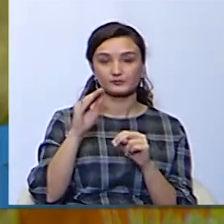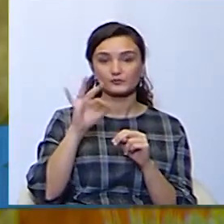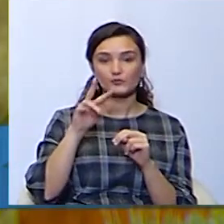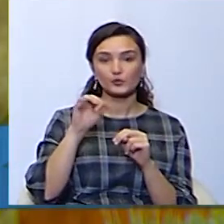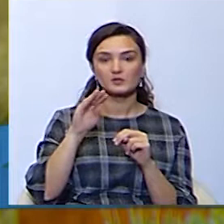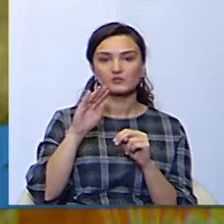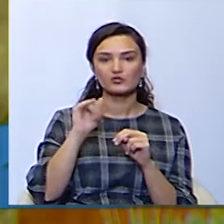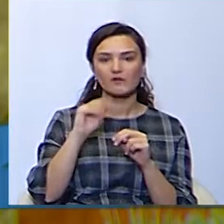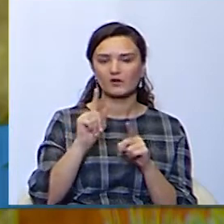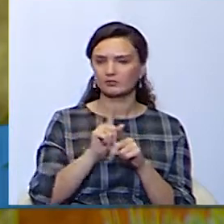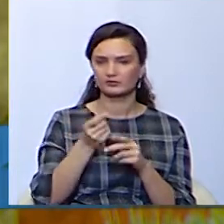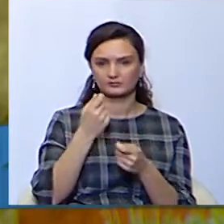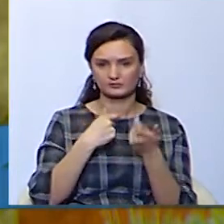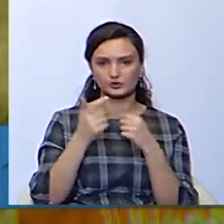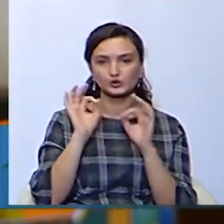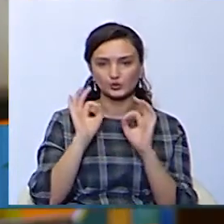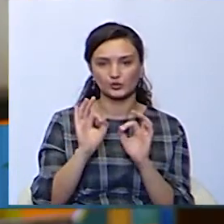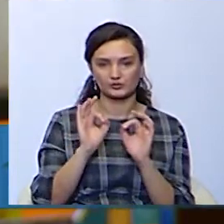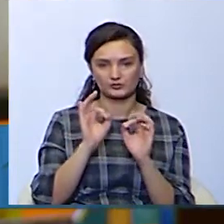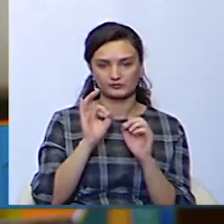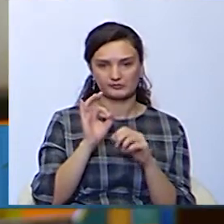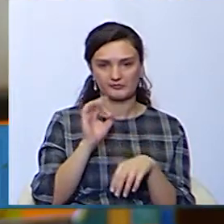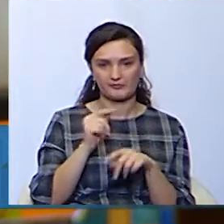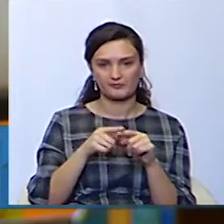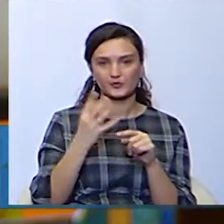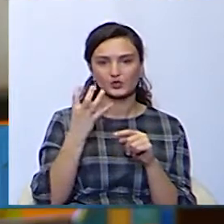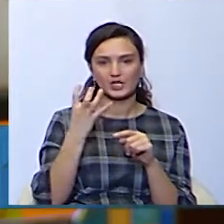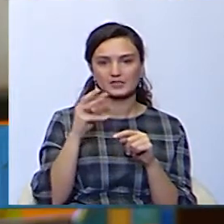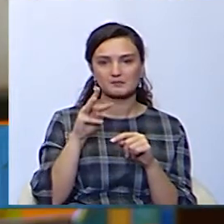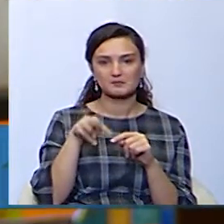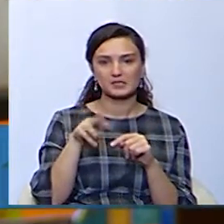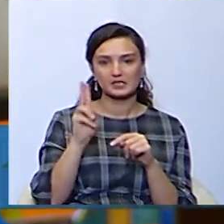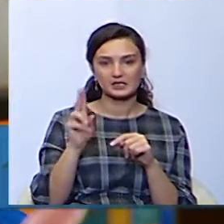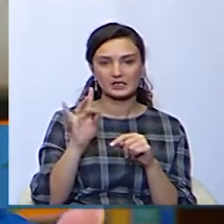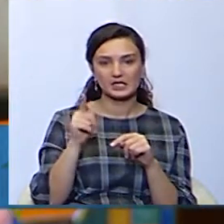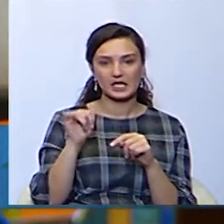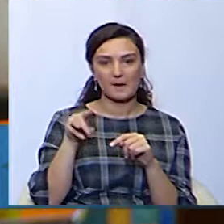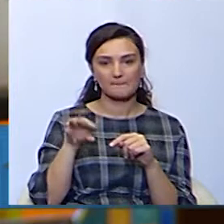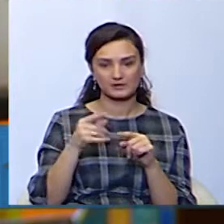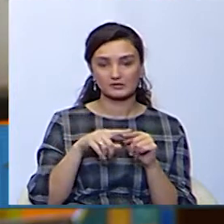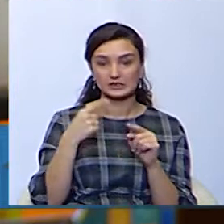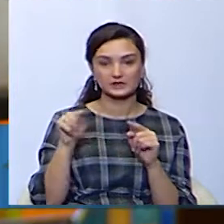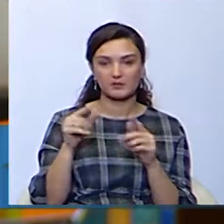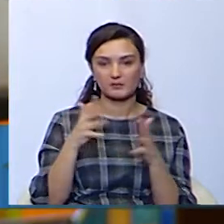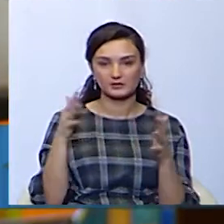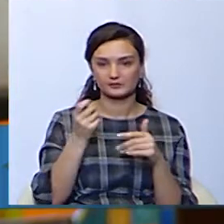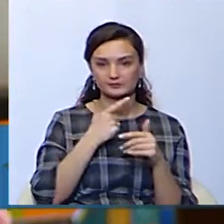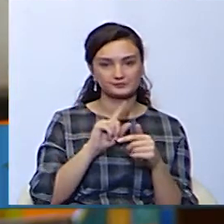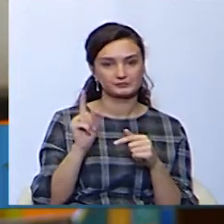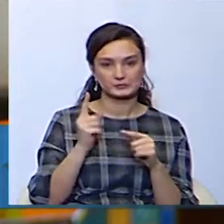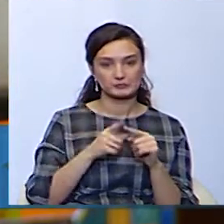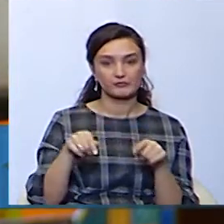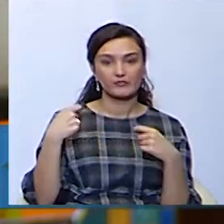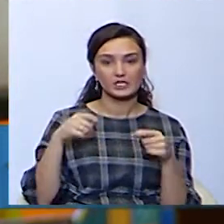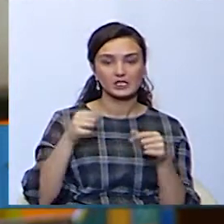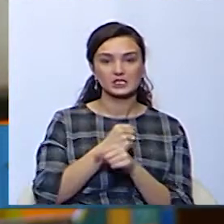ჟავა აუცილებელია მიიღონ სწორი დოზირებით. ეს უნდა იყოს 400 მიკროგრამი და რა სხვა დოზა, რომელიც იხმარება და რომელიც